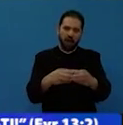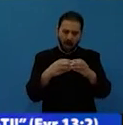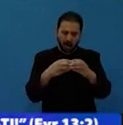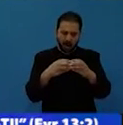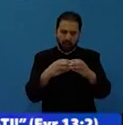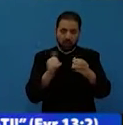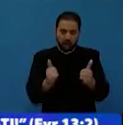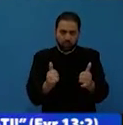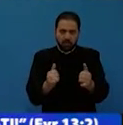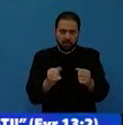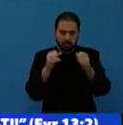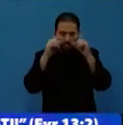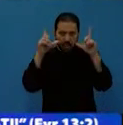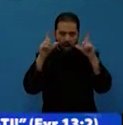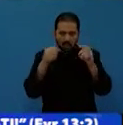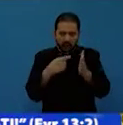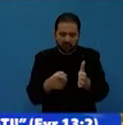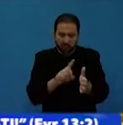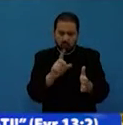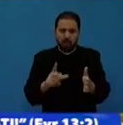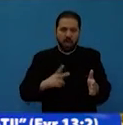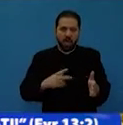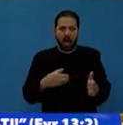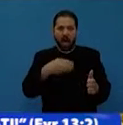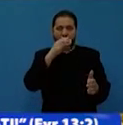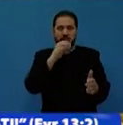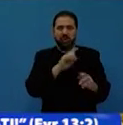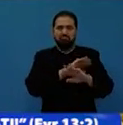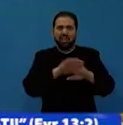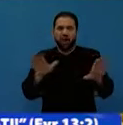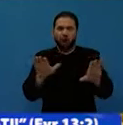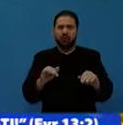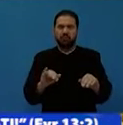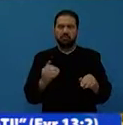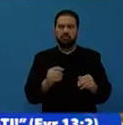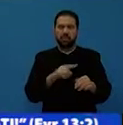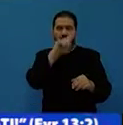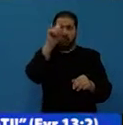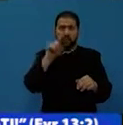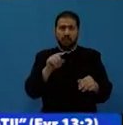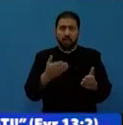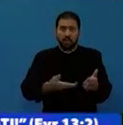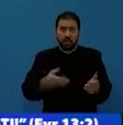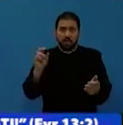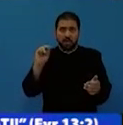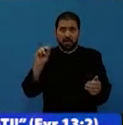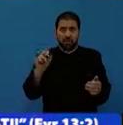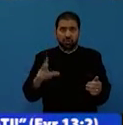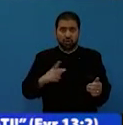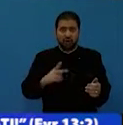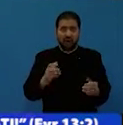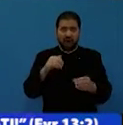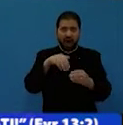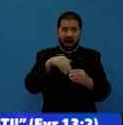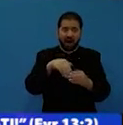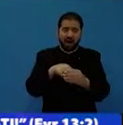se uscase. Și l-a întrebat pe părintele Paisie ce a fost în vasul